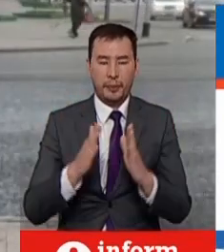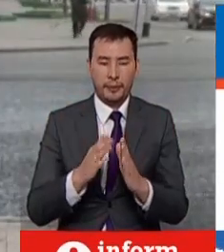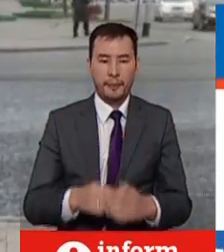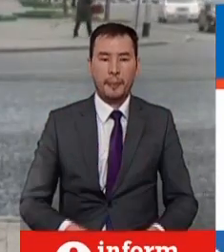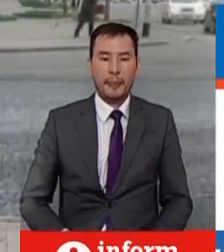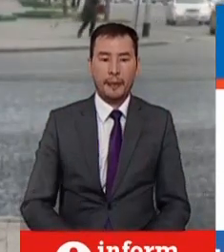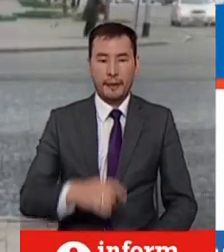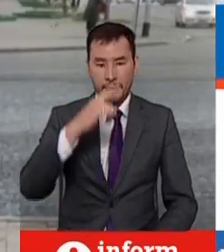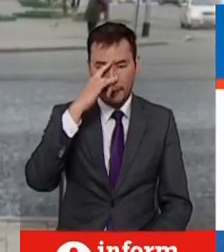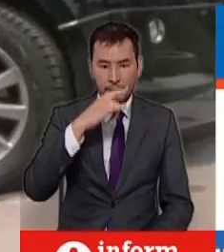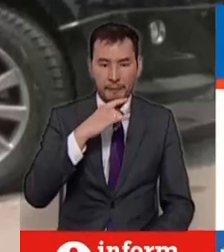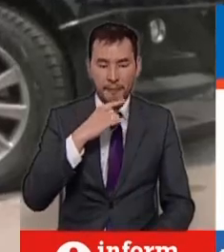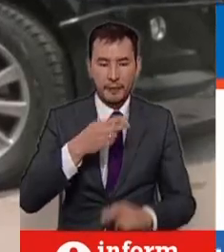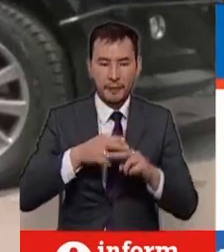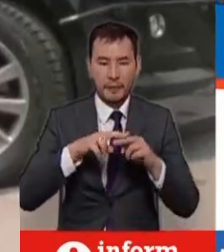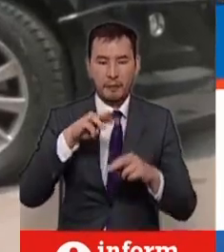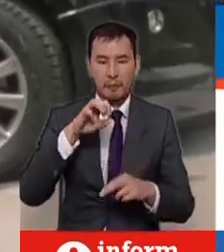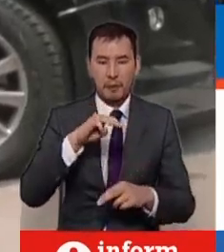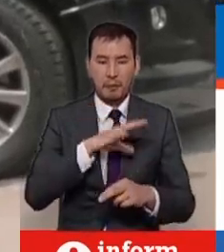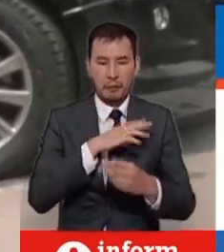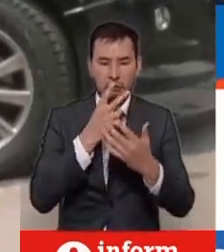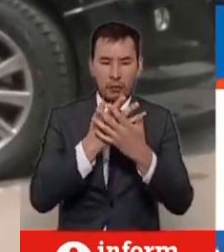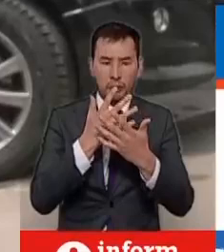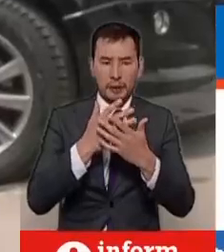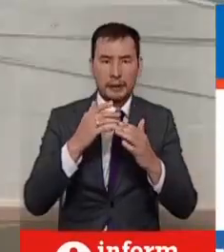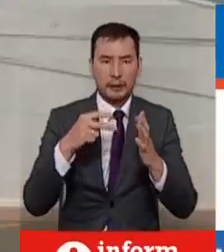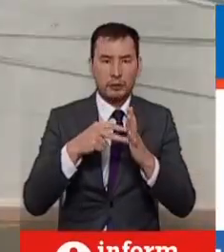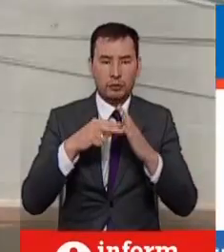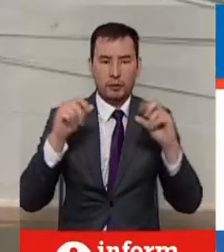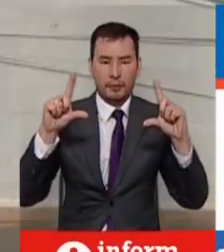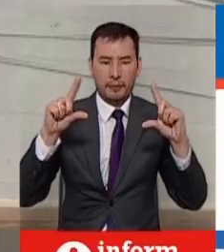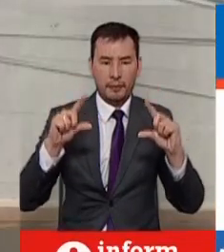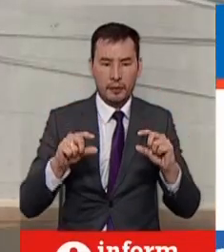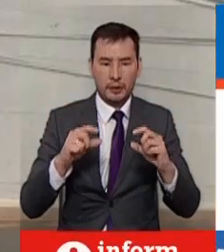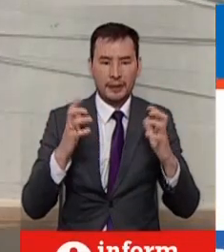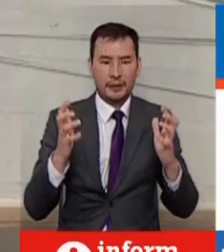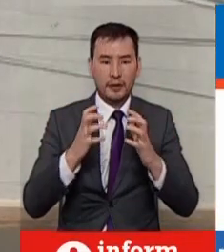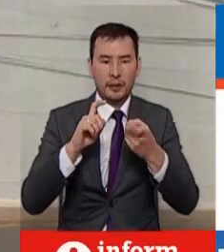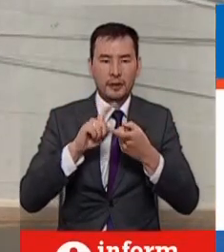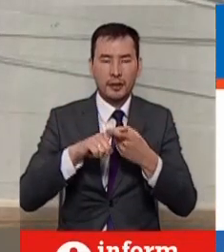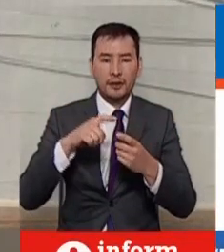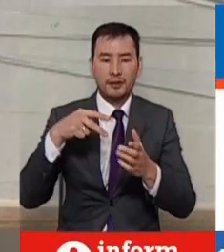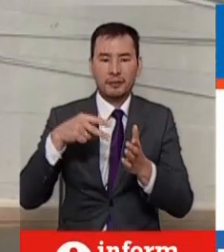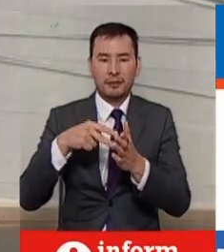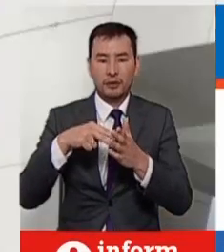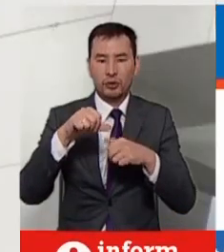Казахстане годовая месячная инфляция в марте продемонстрировала снижение, отмечают эксперты. Сохраняется и базовая ставка на уровне